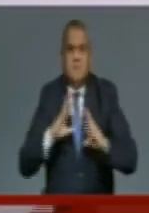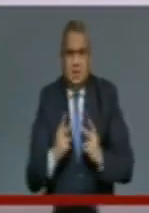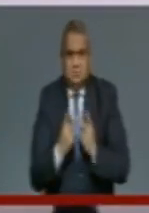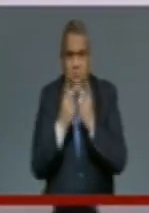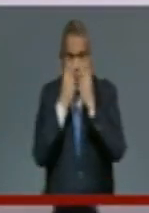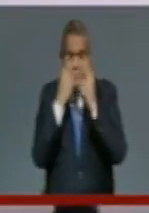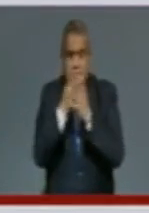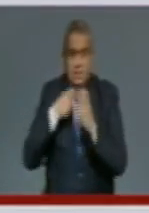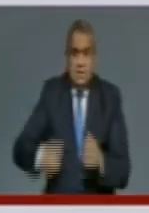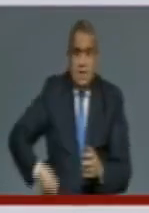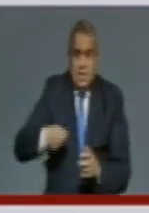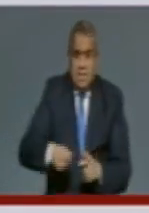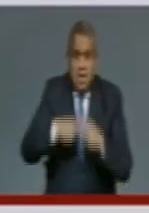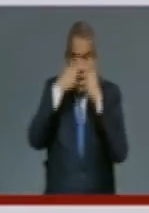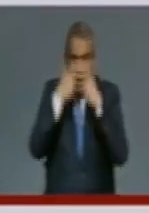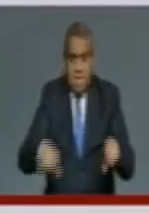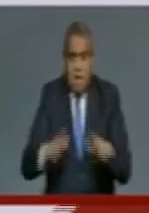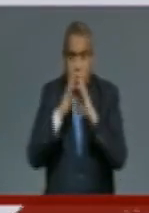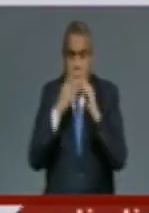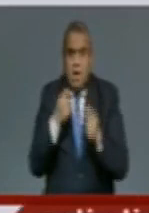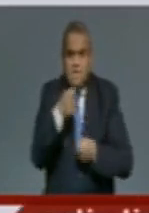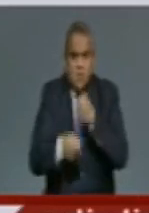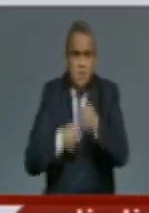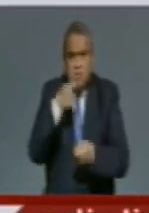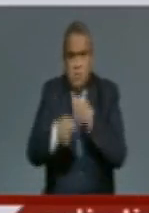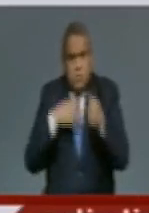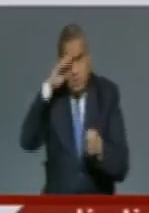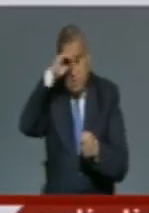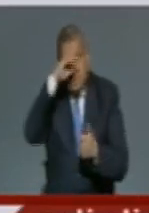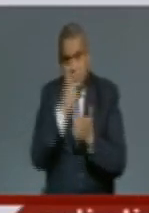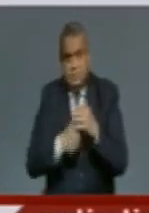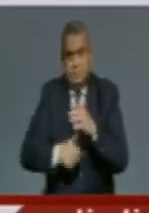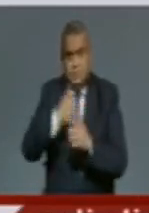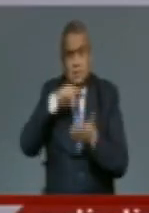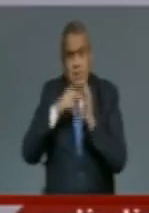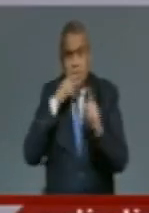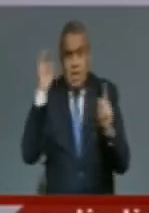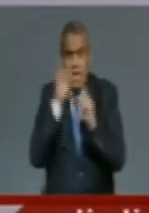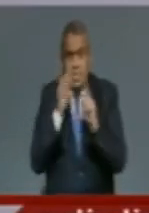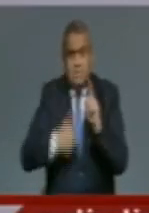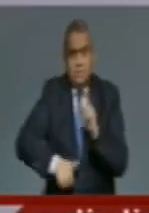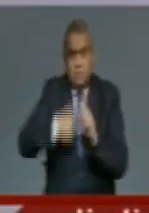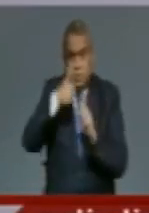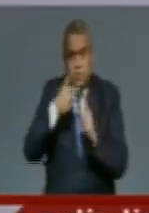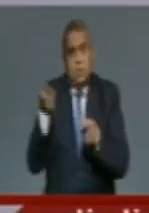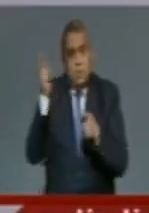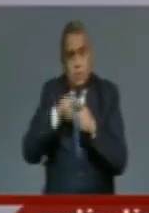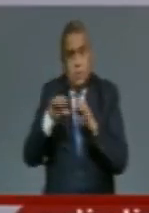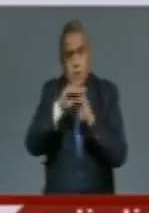الدولة المصرية أموال ضخمة جدا جدا للحصول على هذا الهدف. في نفس الوقت عملنا برنامج